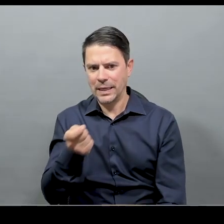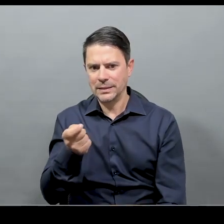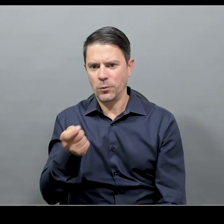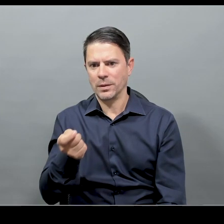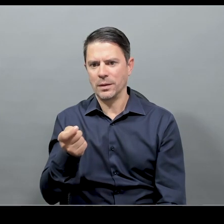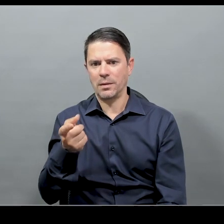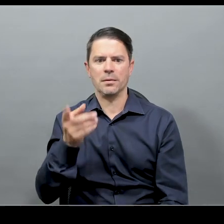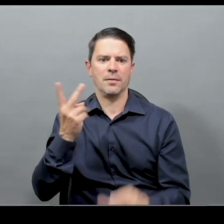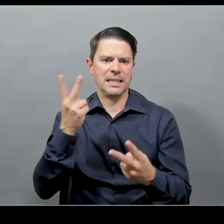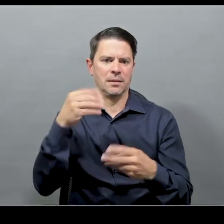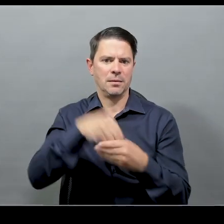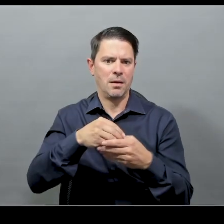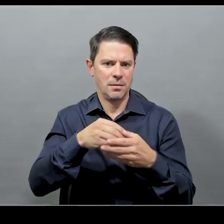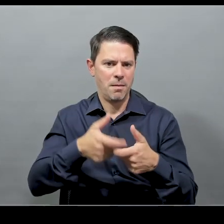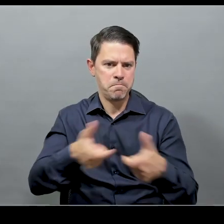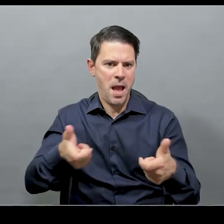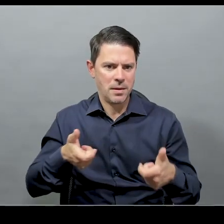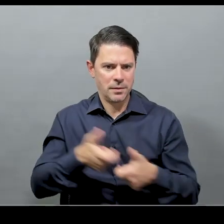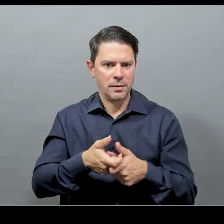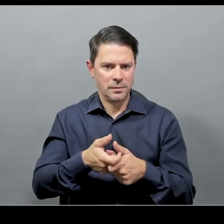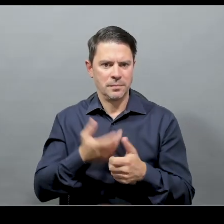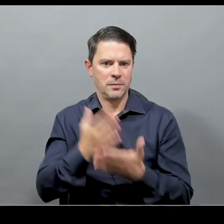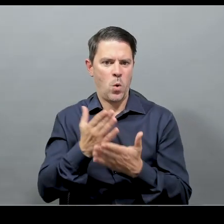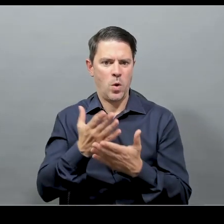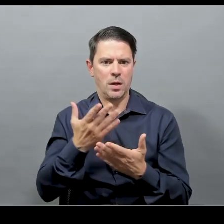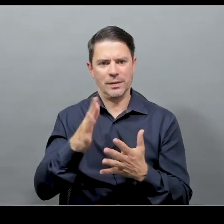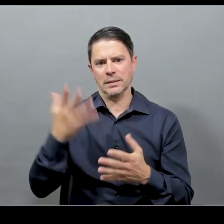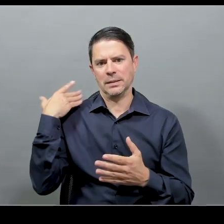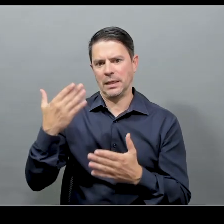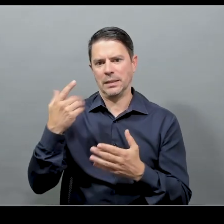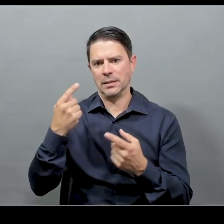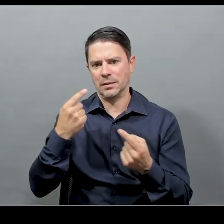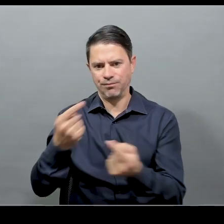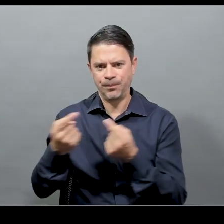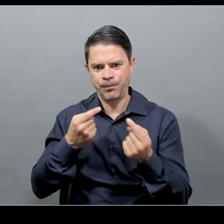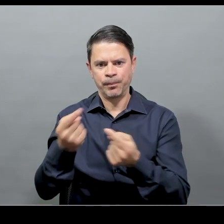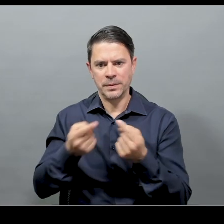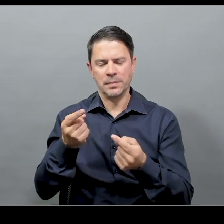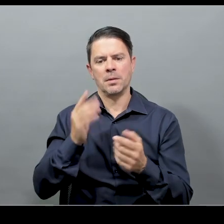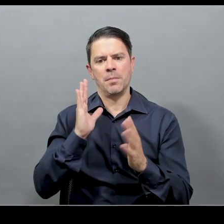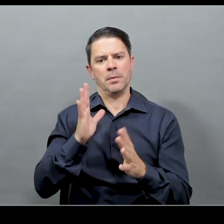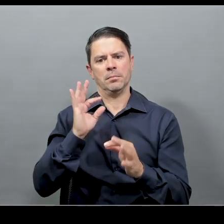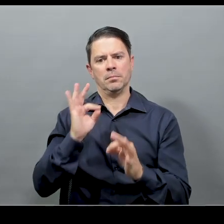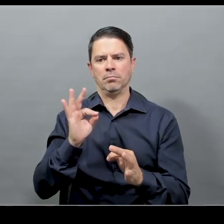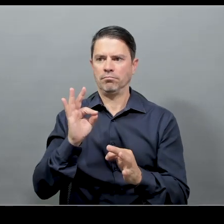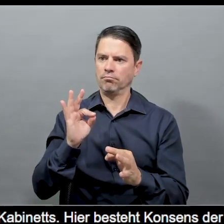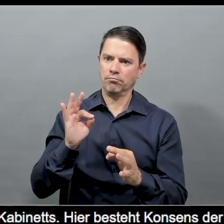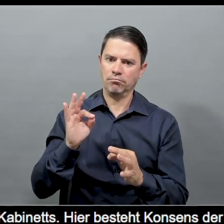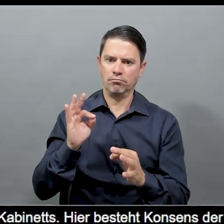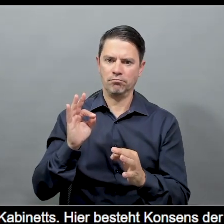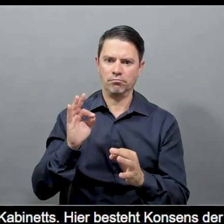was jetzt aktuell die Bundesregierung gerne hätte, dass die Länder quasi absegnen, ist natürlich derzeit nicht zustimmungsfähig.